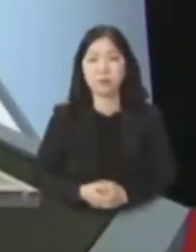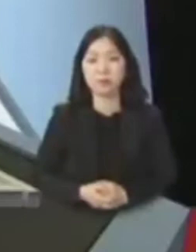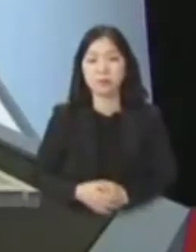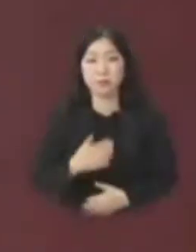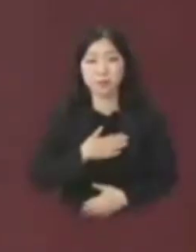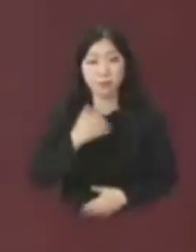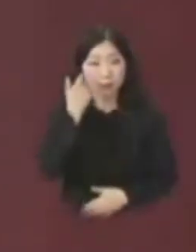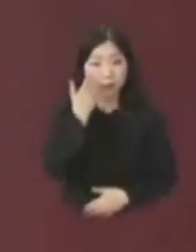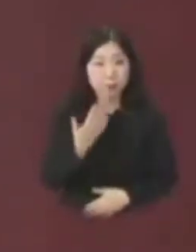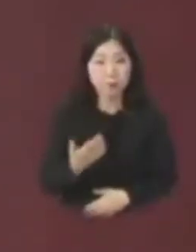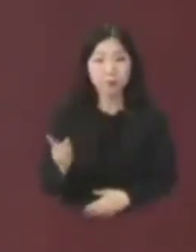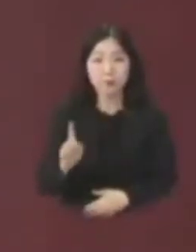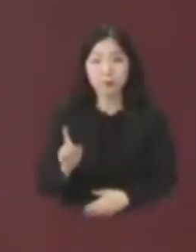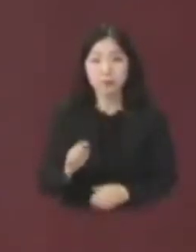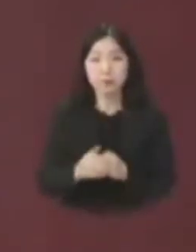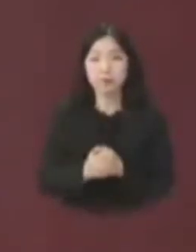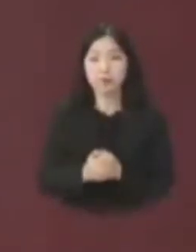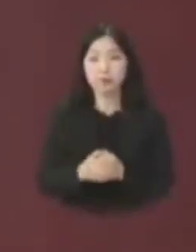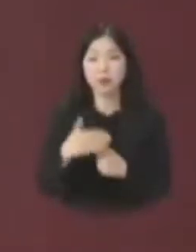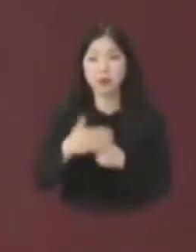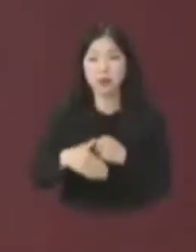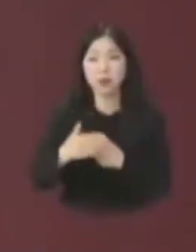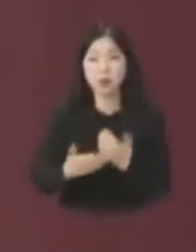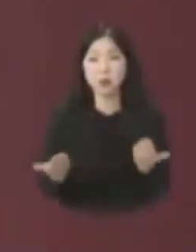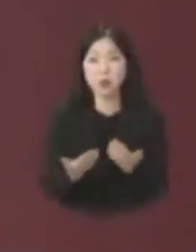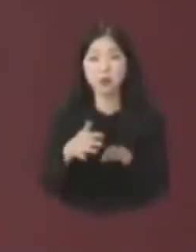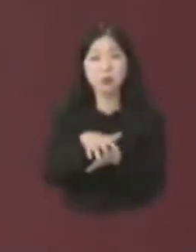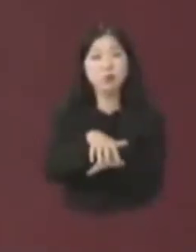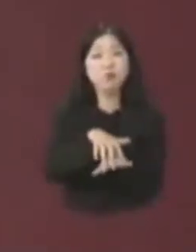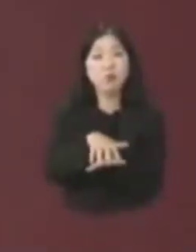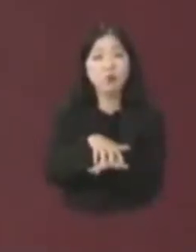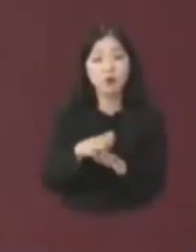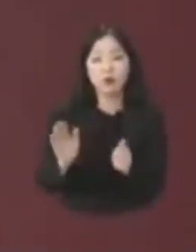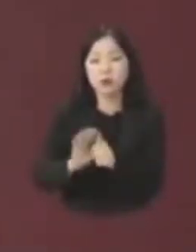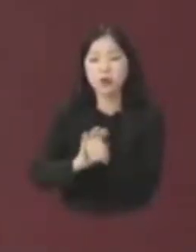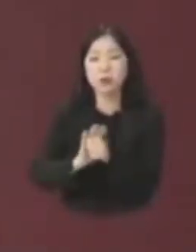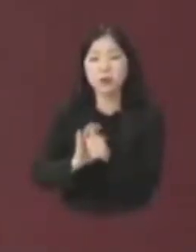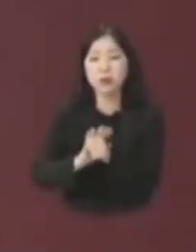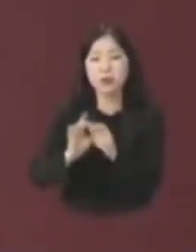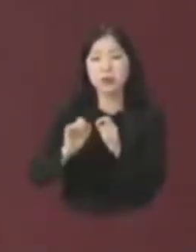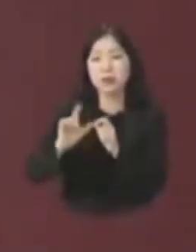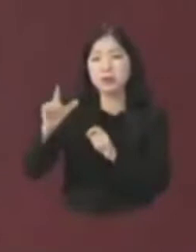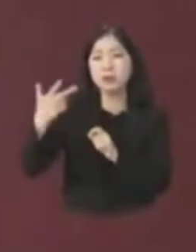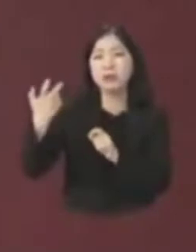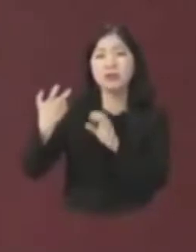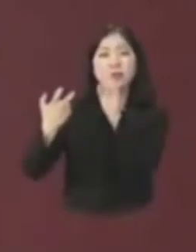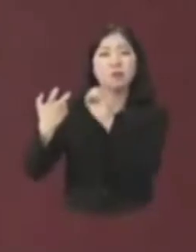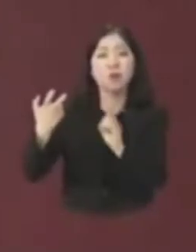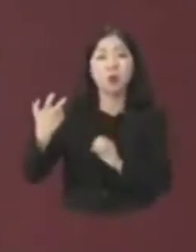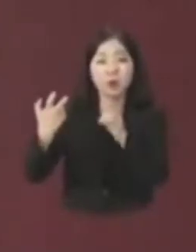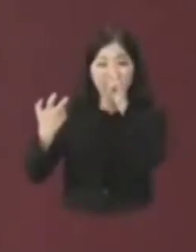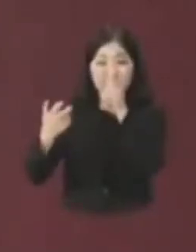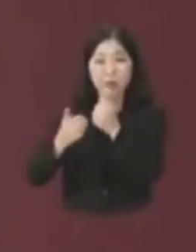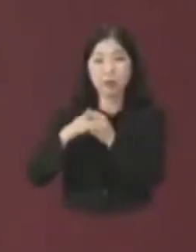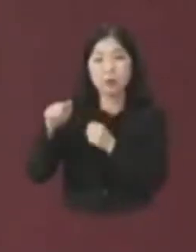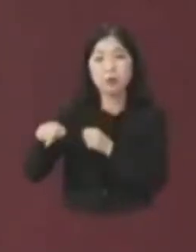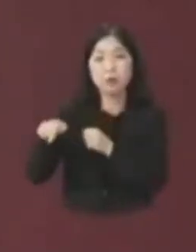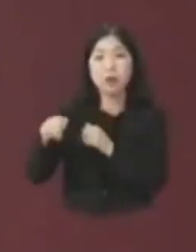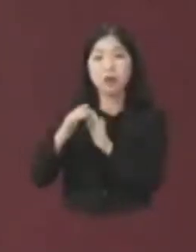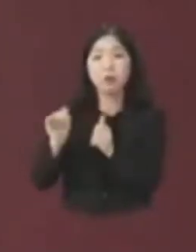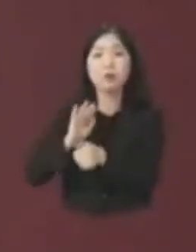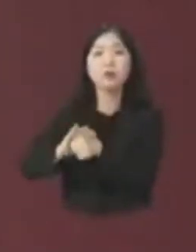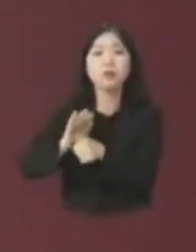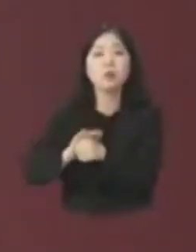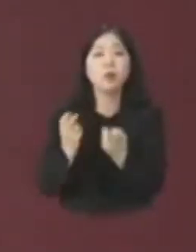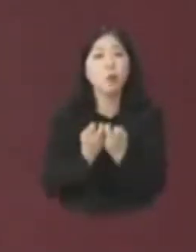이제 질문 드린 것은 이미 대구의 산업 구조가 서비스 산업 종사자들이 한 70%가 되니까 이분들을 어떻게 지원할